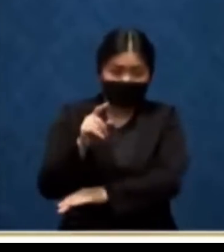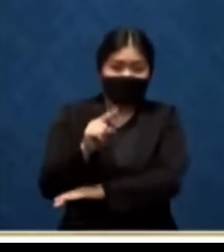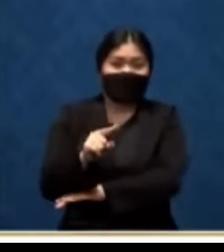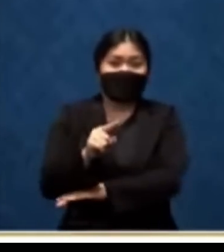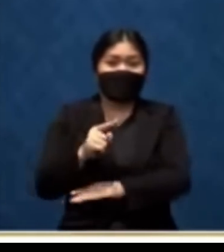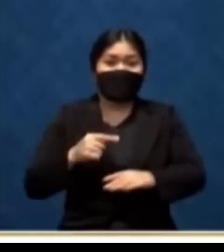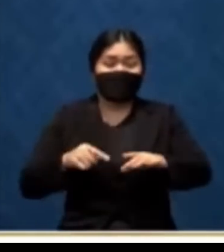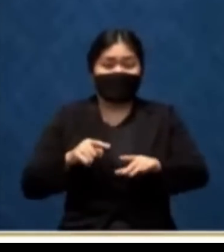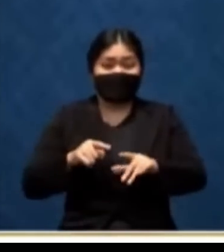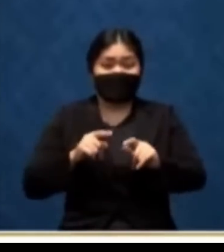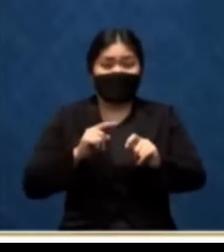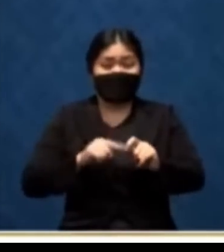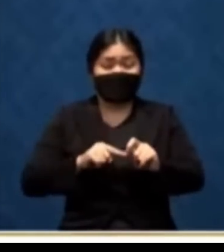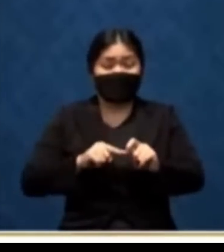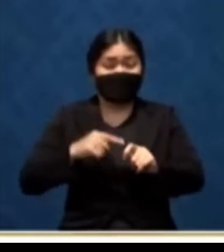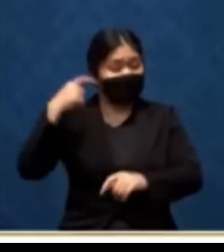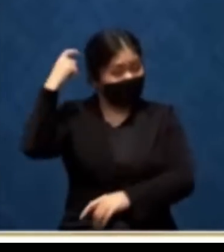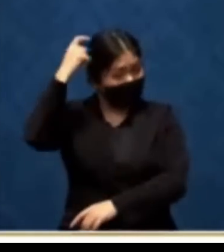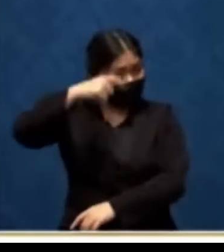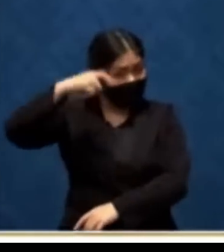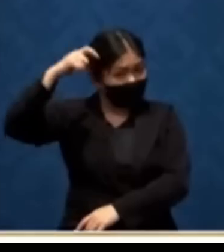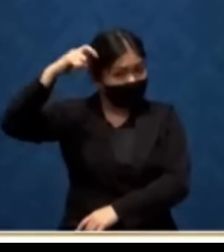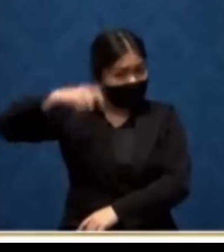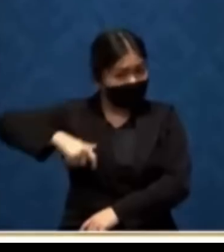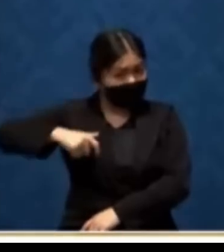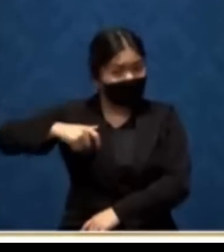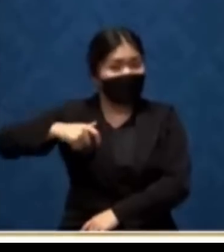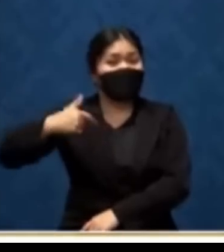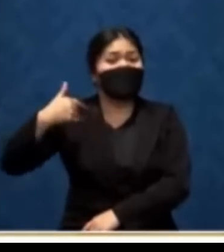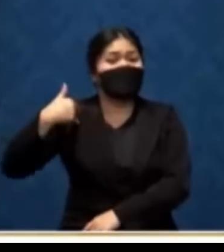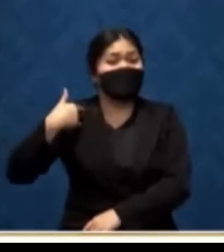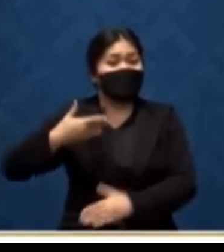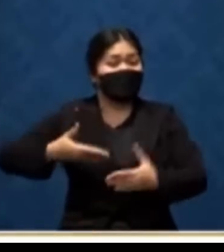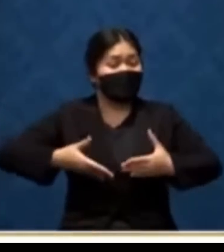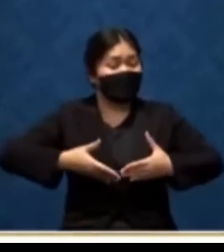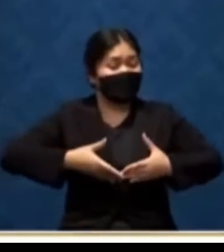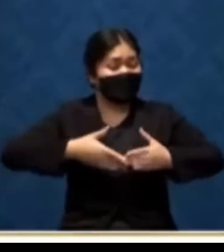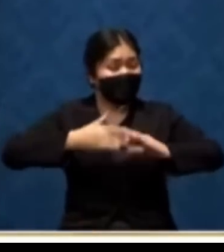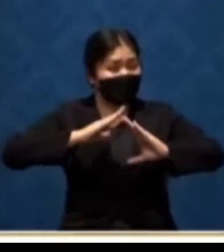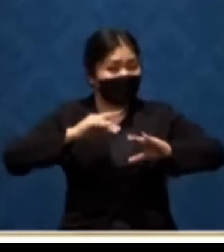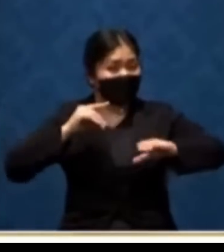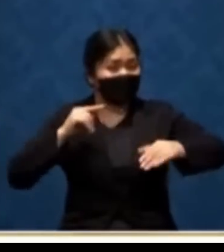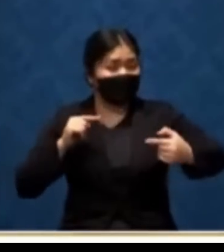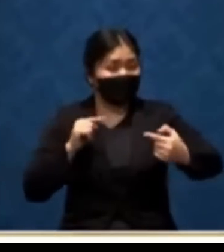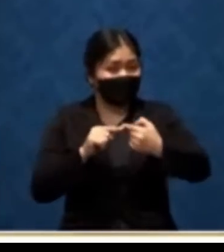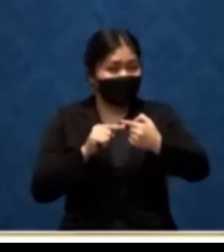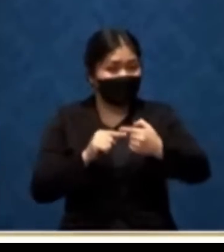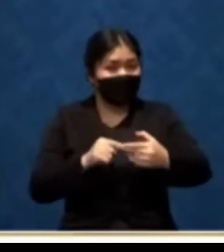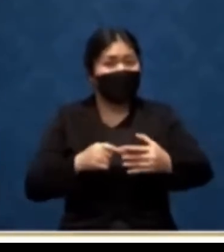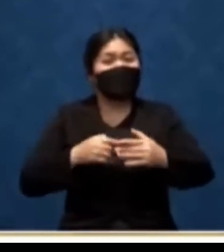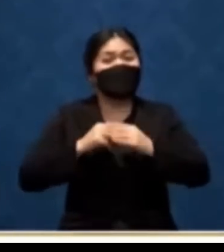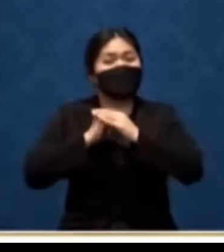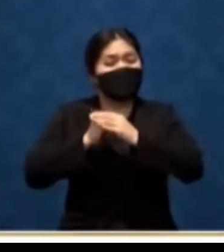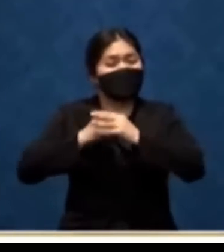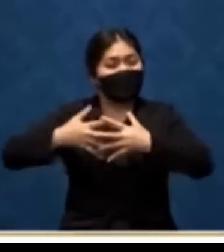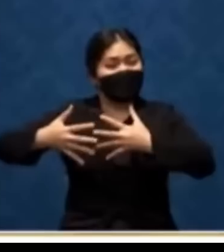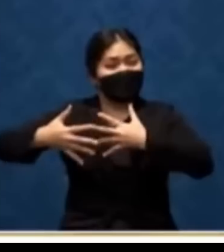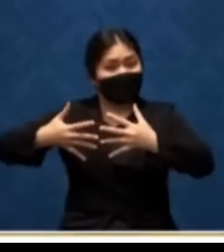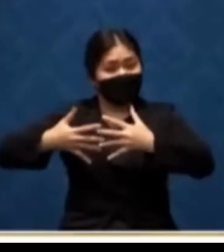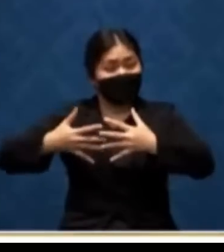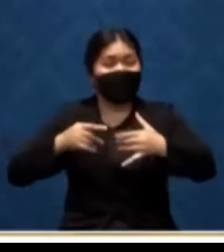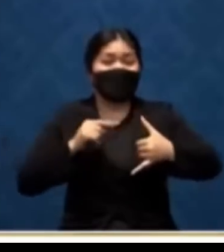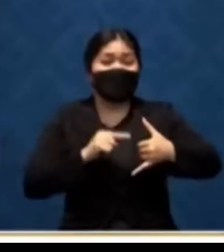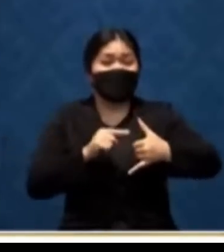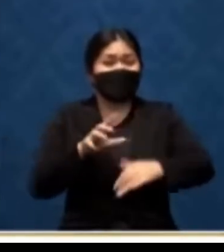องเมียวดีประเทศเมียนมาที่สร้างขึ้นโดยจีนเทาที่นั่นเธอถูกบังคับให้ทำอะไร